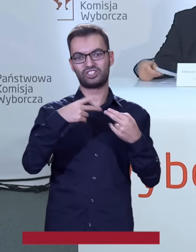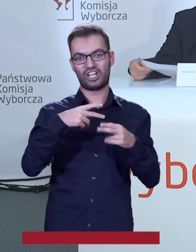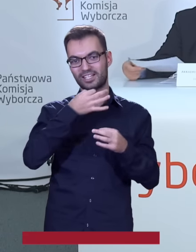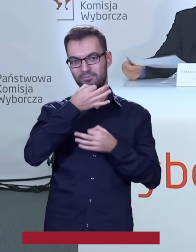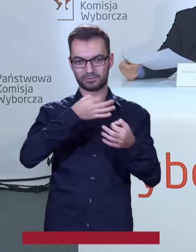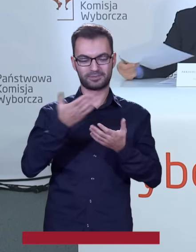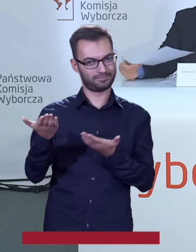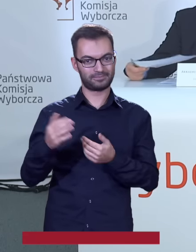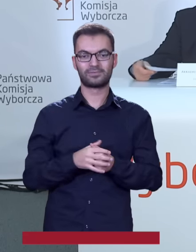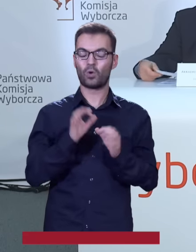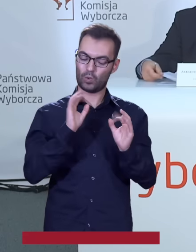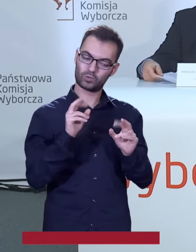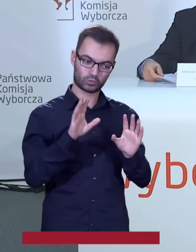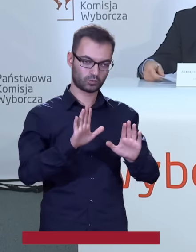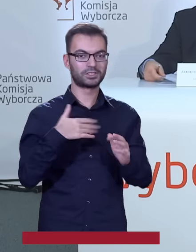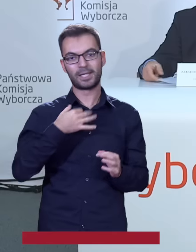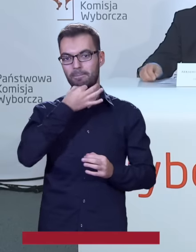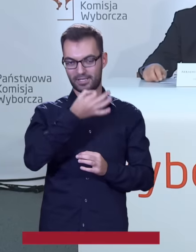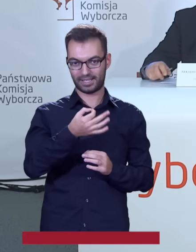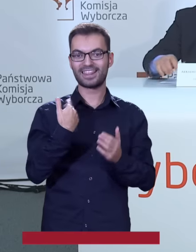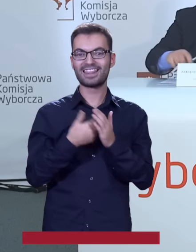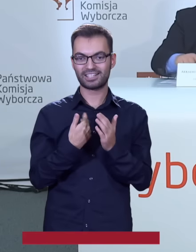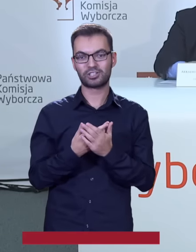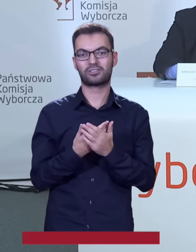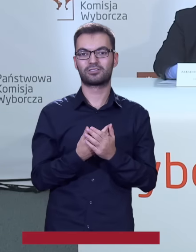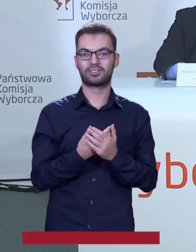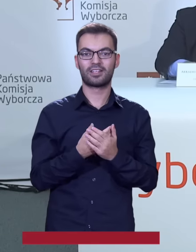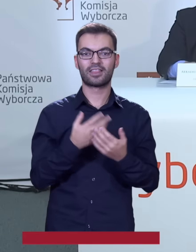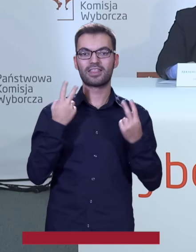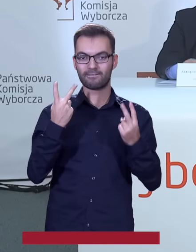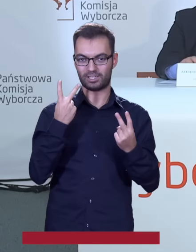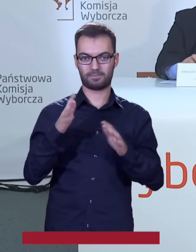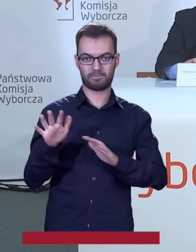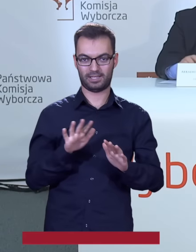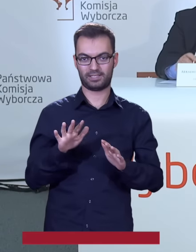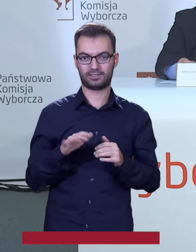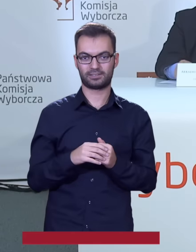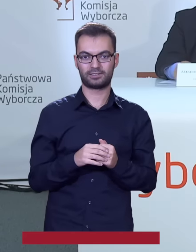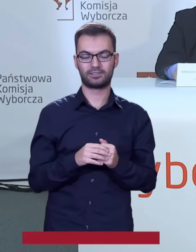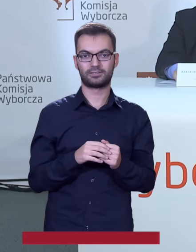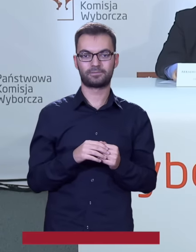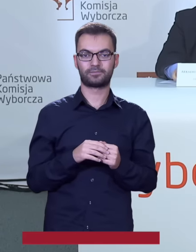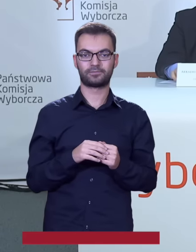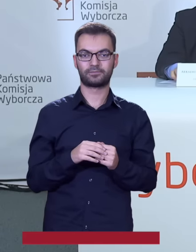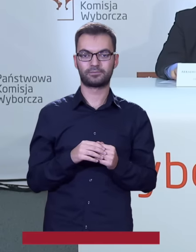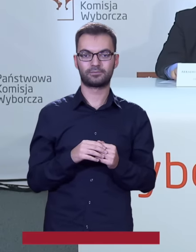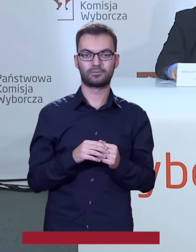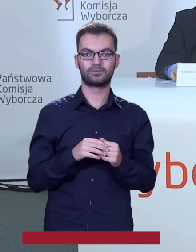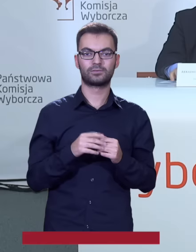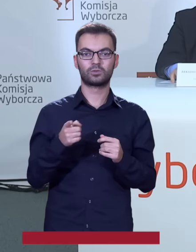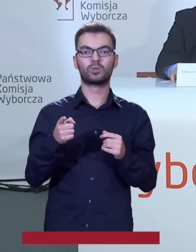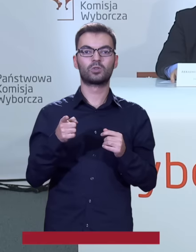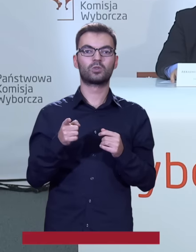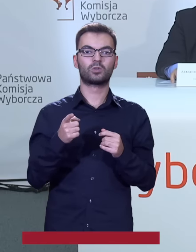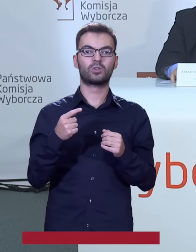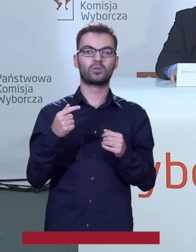głos. Dobrze, więc zadaję to pytanie. Dlaczego do najbardziej newralgicznych miejsc, do